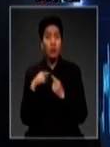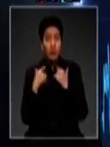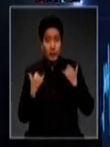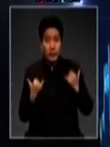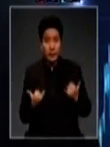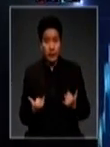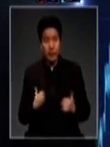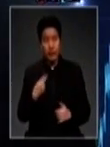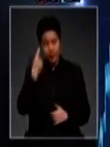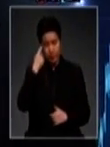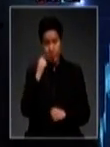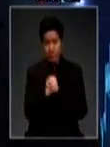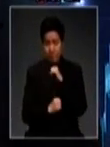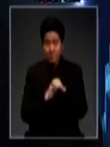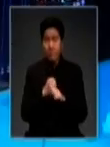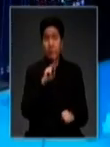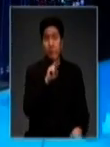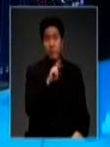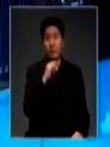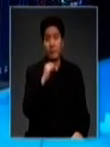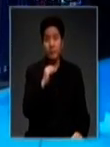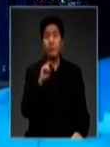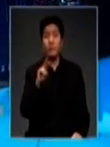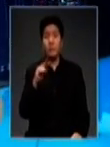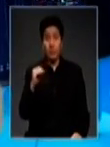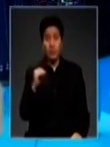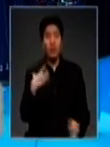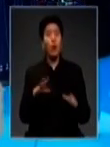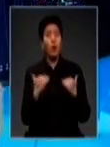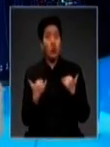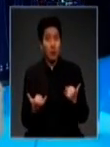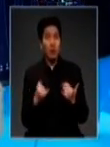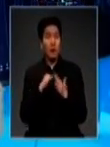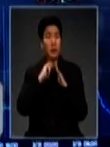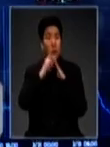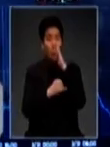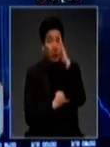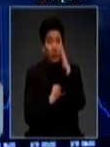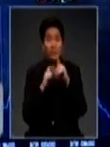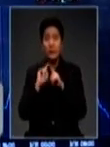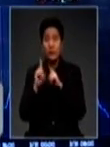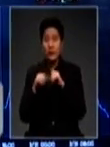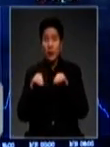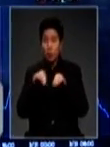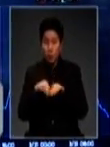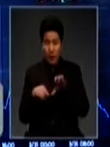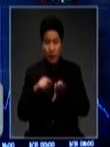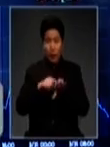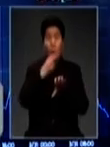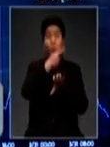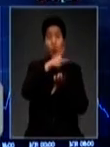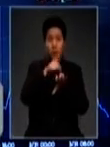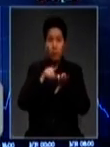ใน2020นะครับแล้วก็ในขณะเดียวกันจังหวัดอื่นๆที่จะอยู่ในอนาบริเว